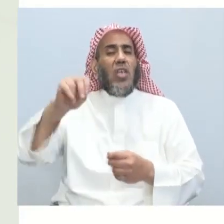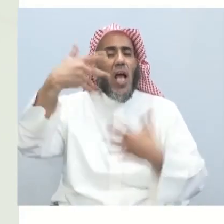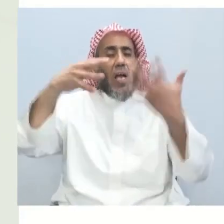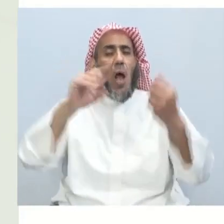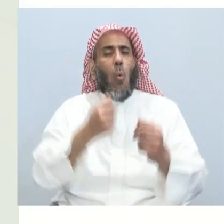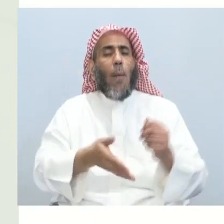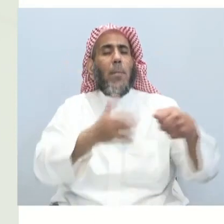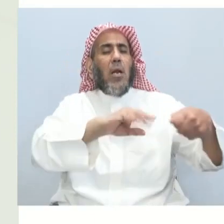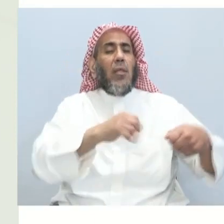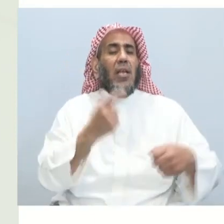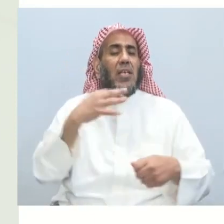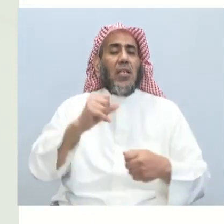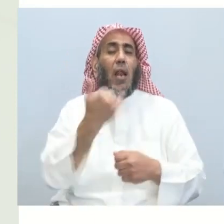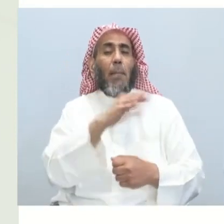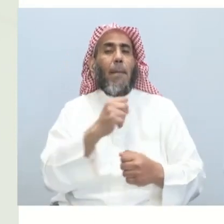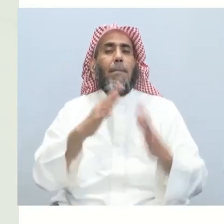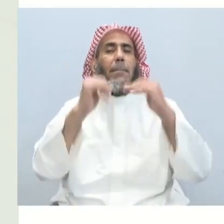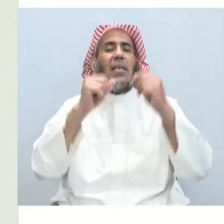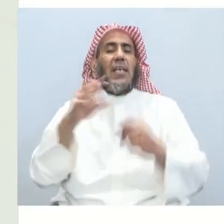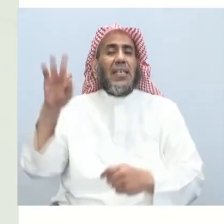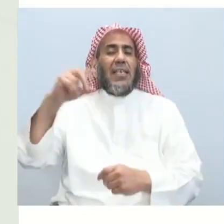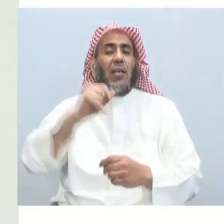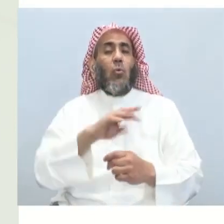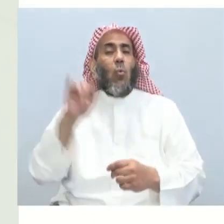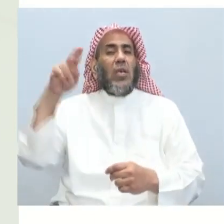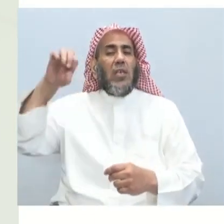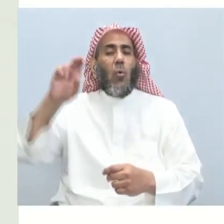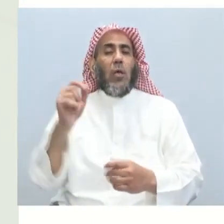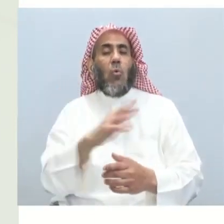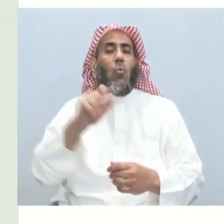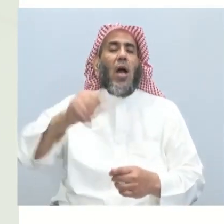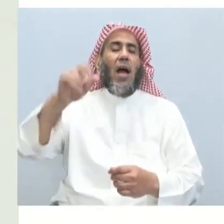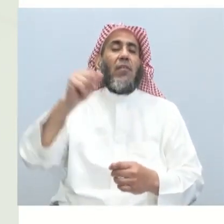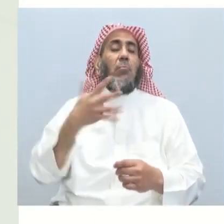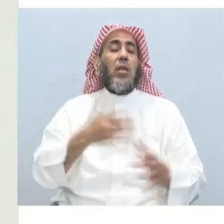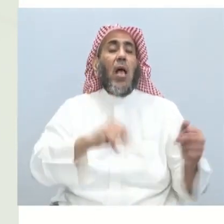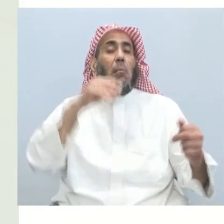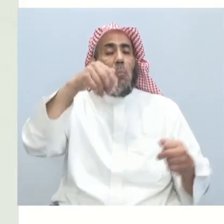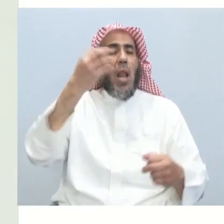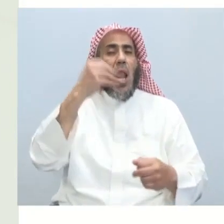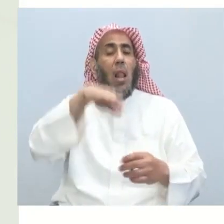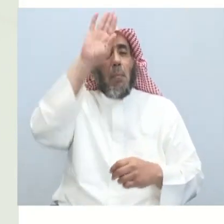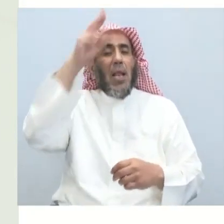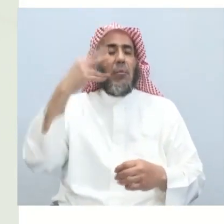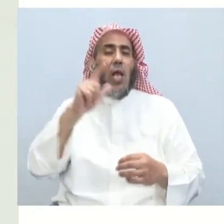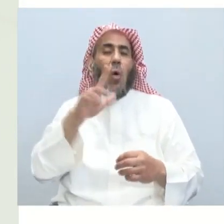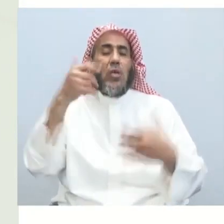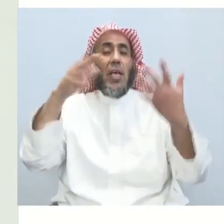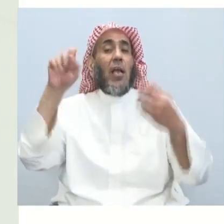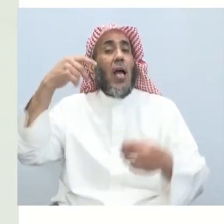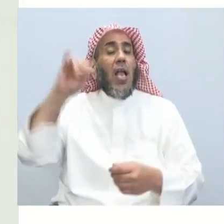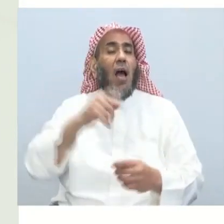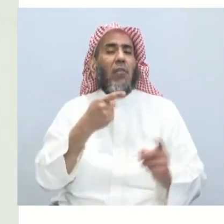من رثى رجالات العرب ولا سما رجال مصر كسعد زغلول وشوقي وحافظ من رثاء الملك عبد العزيز قول الشاعر علي